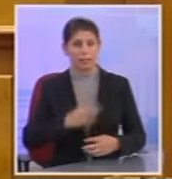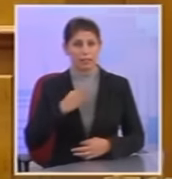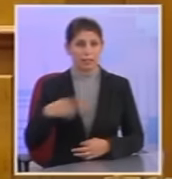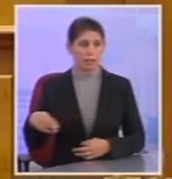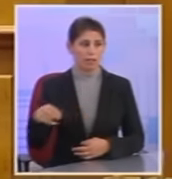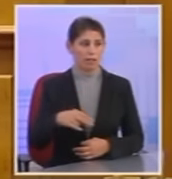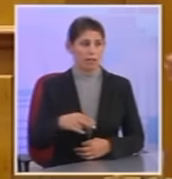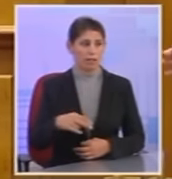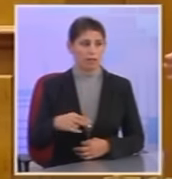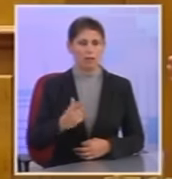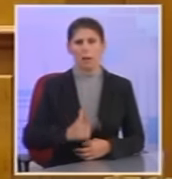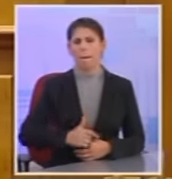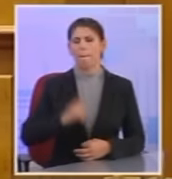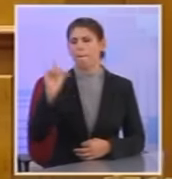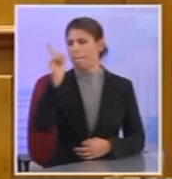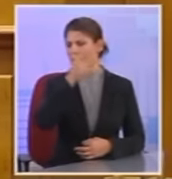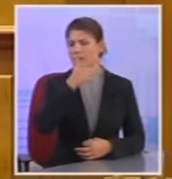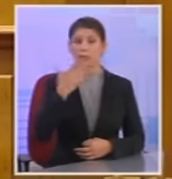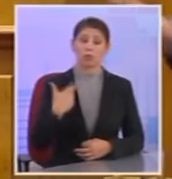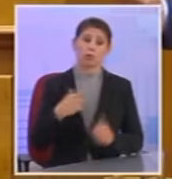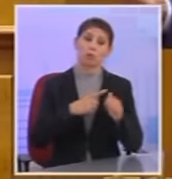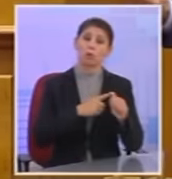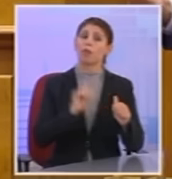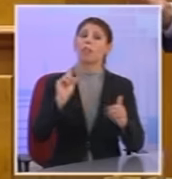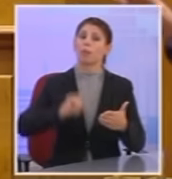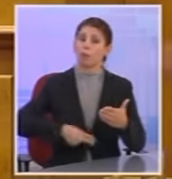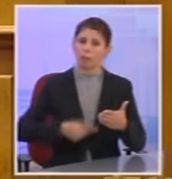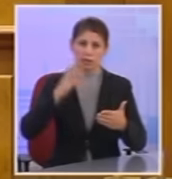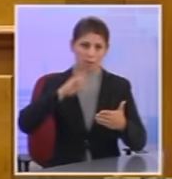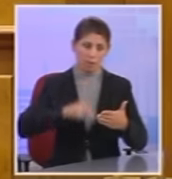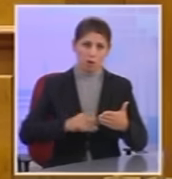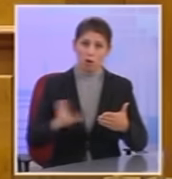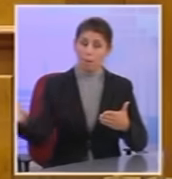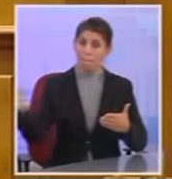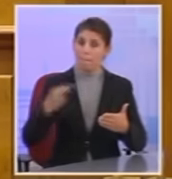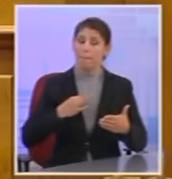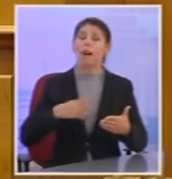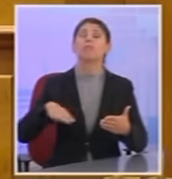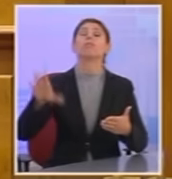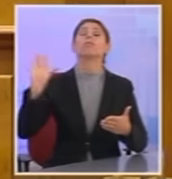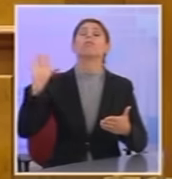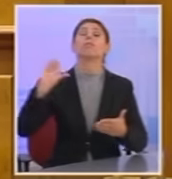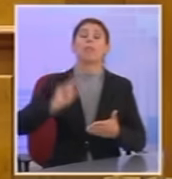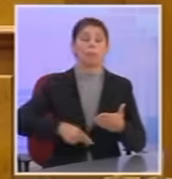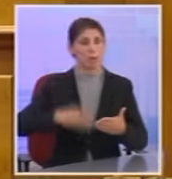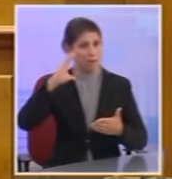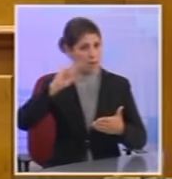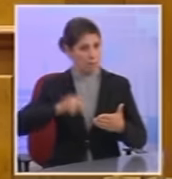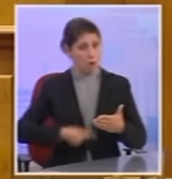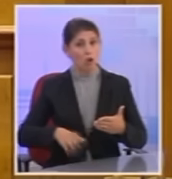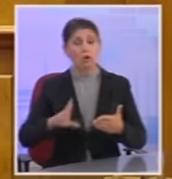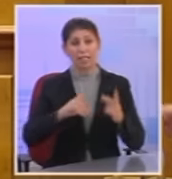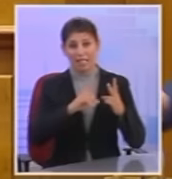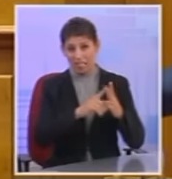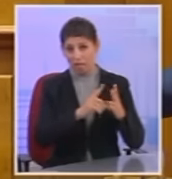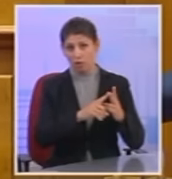συνάδελφοι, περηφανευόσασταν. Πρώτον, ότι δεν θα υπογράφατε μνημόνιο. Μας λέγατε ότι δεν θα υπογράψουμε μνημόνιο. Και